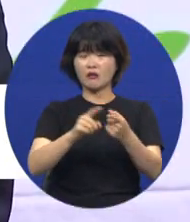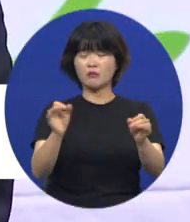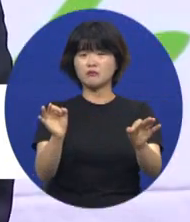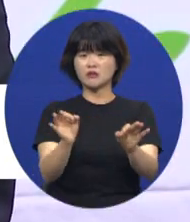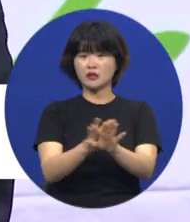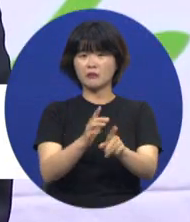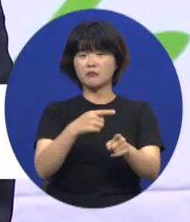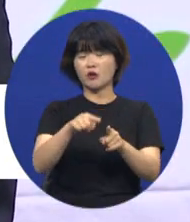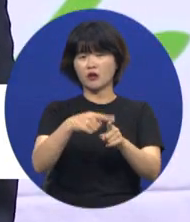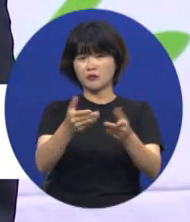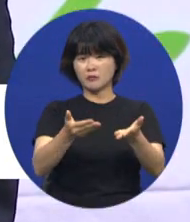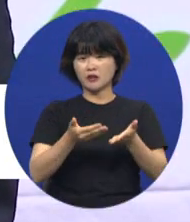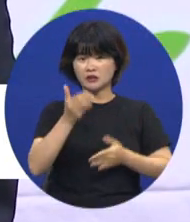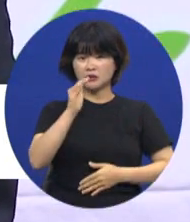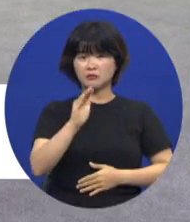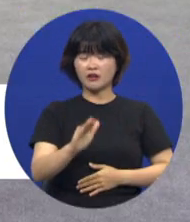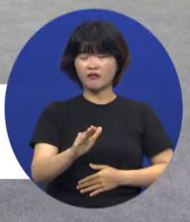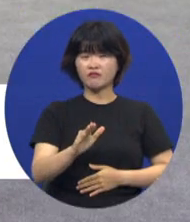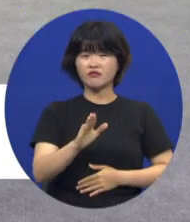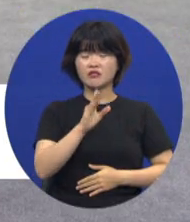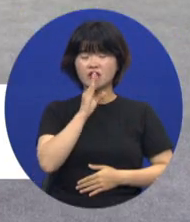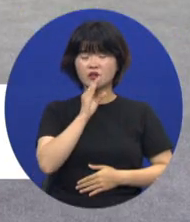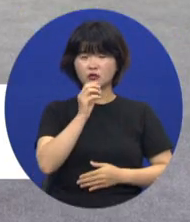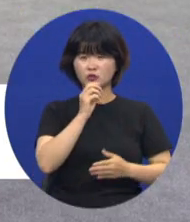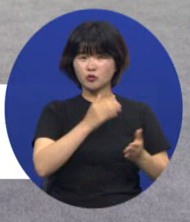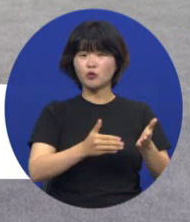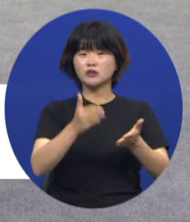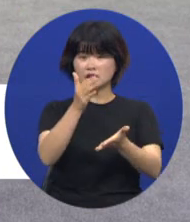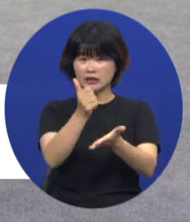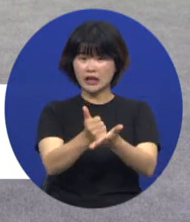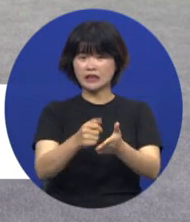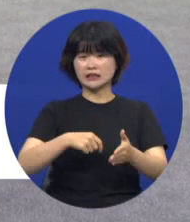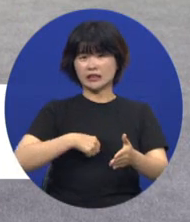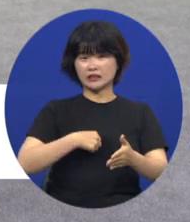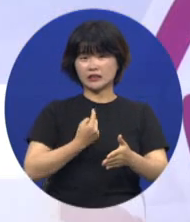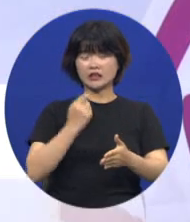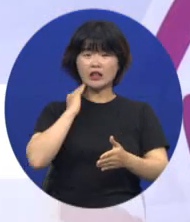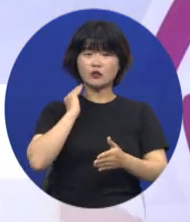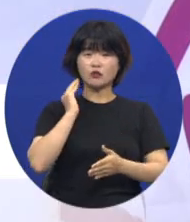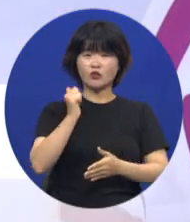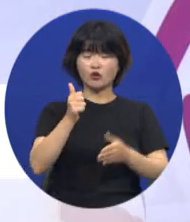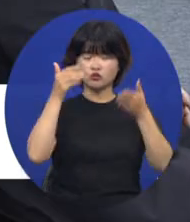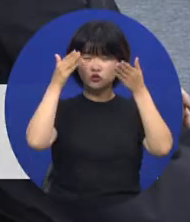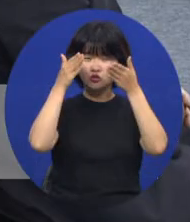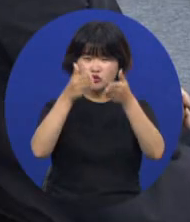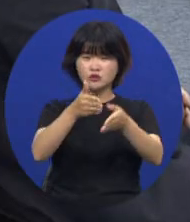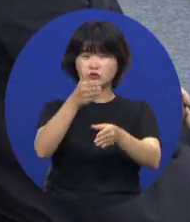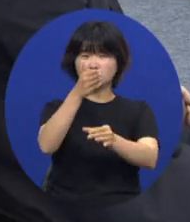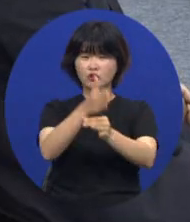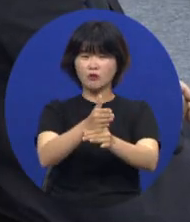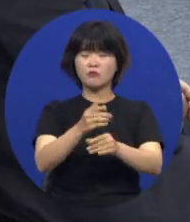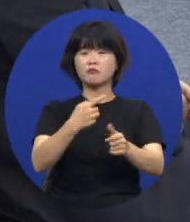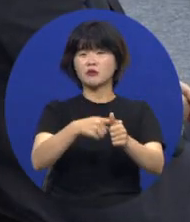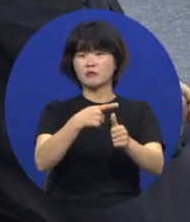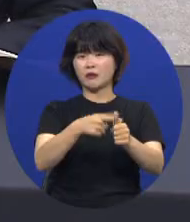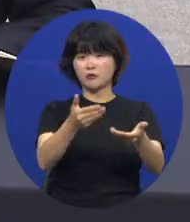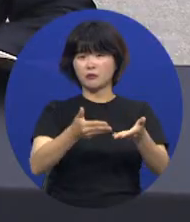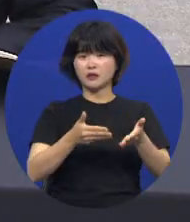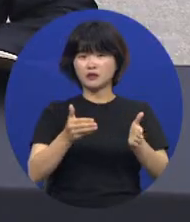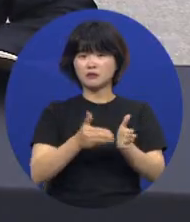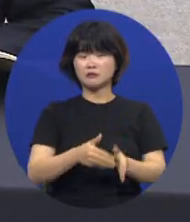없앴다는 평가도 받았지만 정작 도지사 본인이 자신의 대권 행보에만 치중한다는 비판도